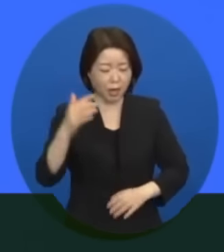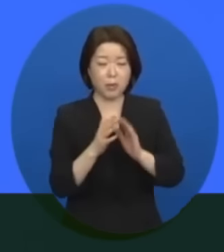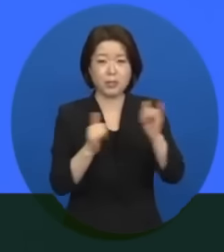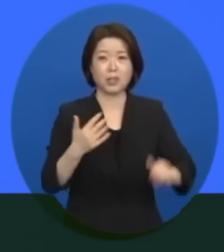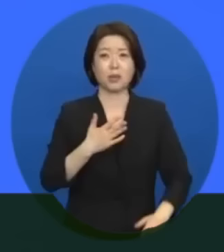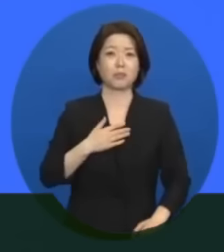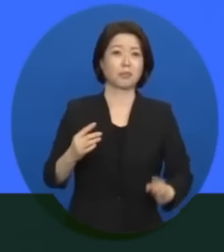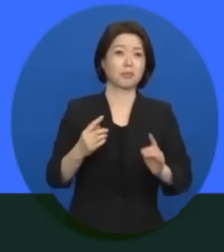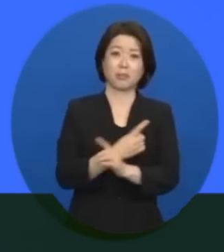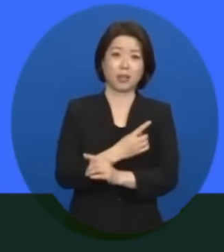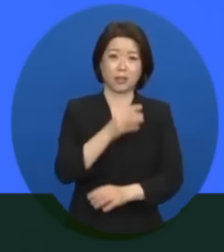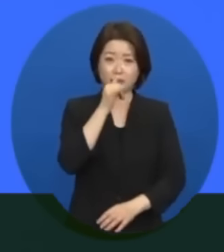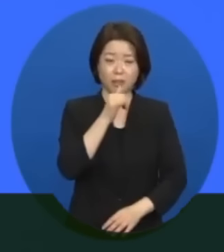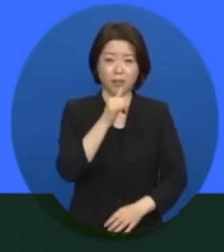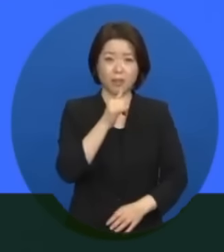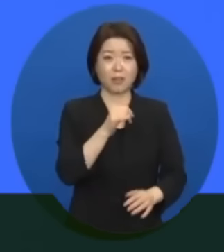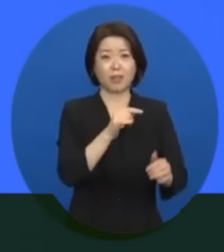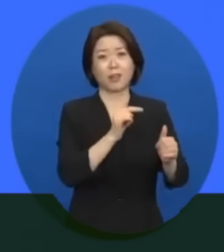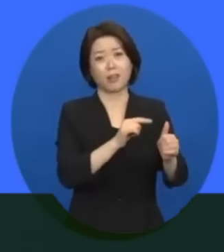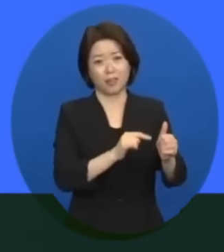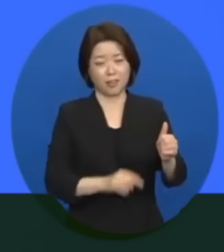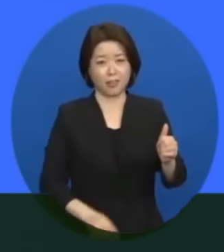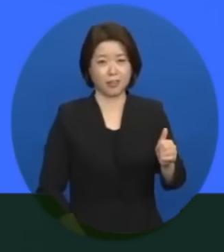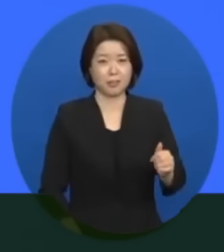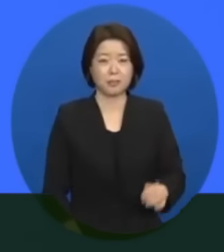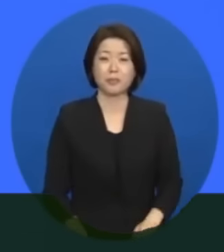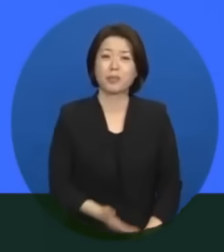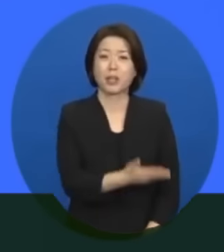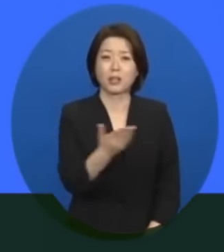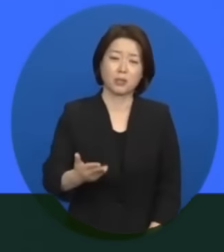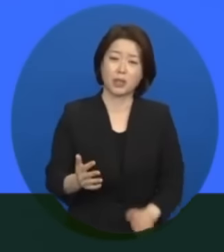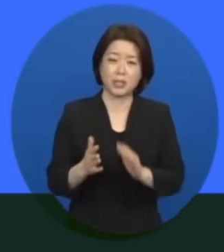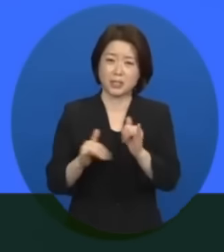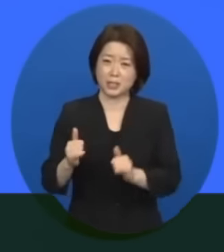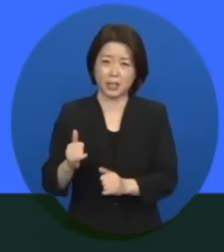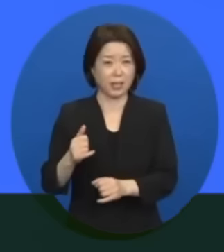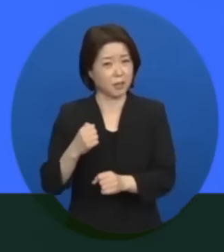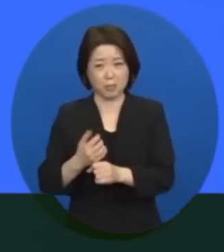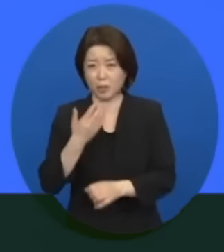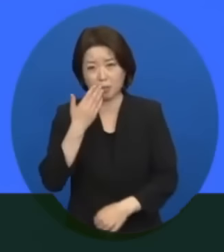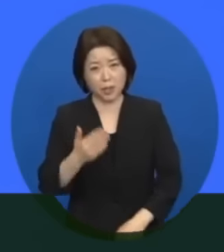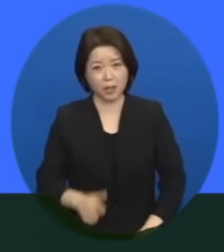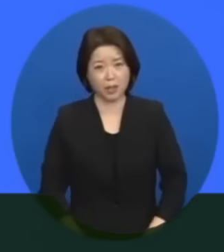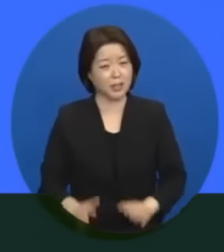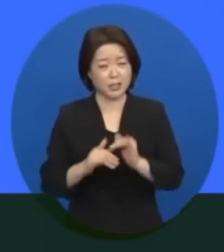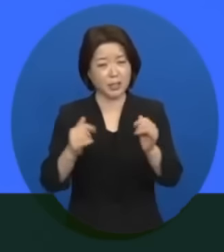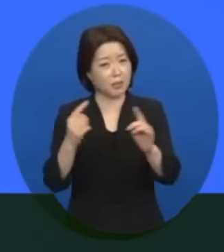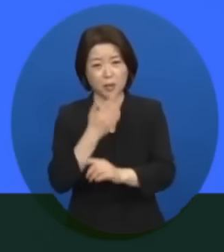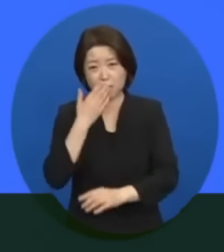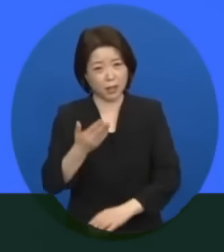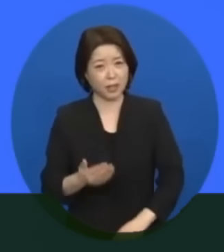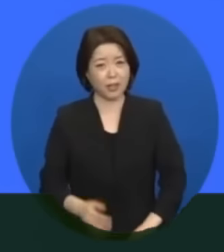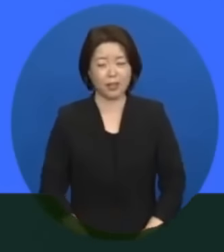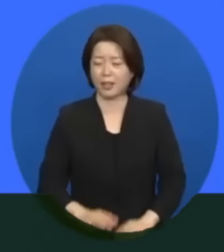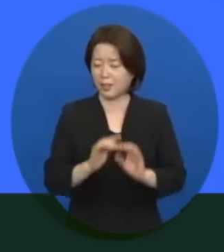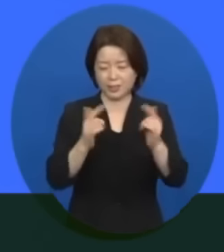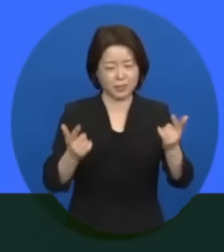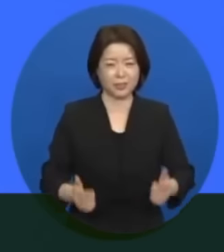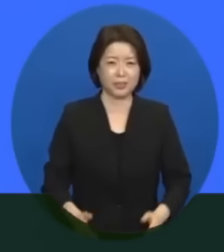바뀌었으니까 여러분 이게 사람이 할 수 있는 것입니까 사람이 변화시킬 수 있습니까 못합니다